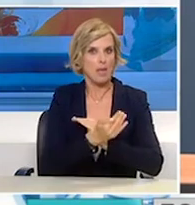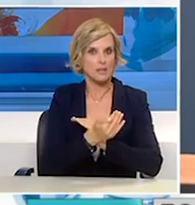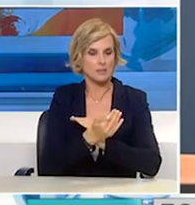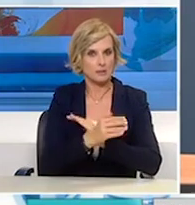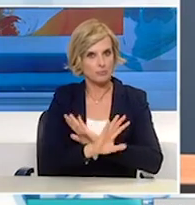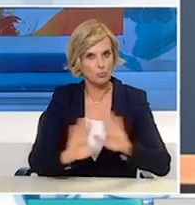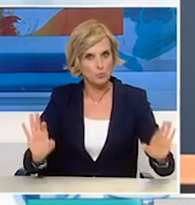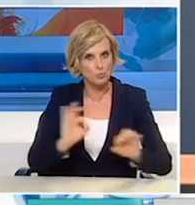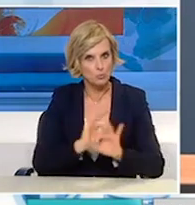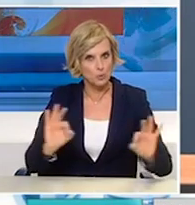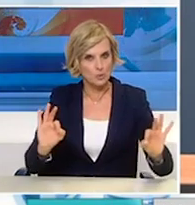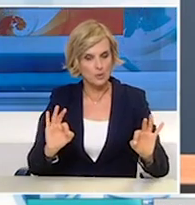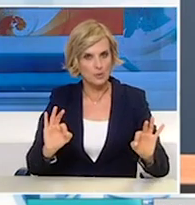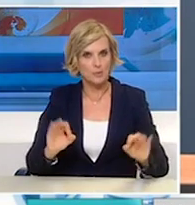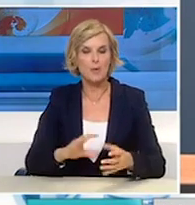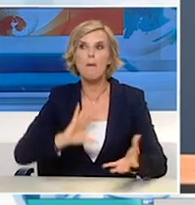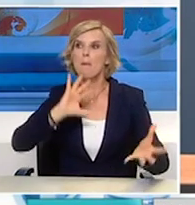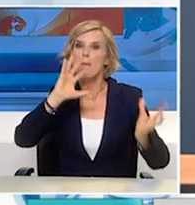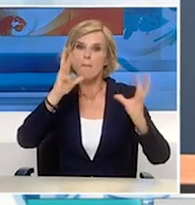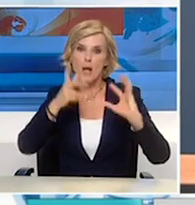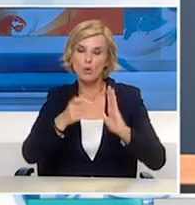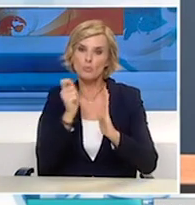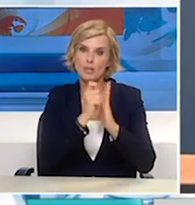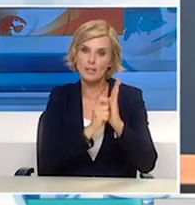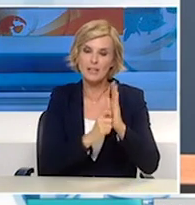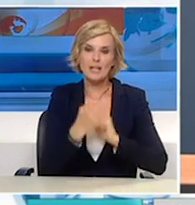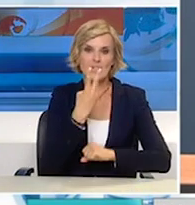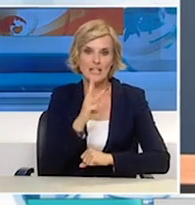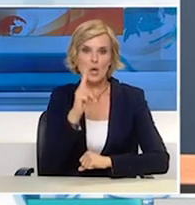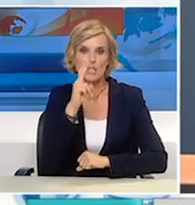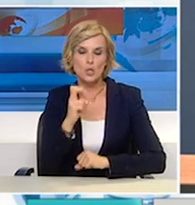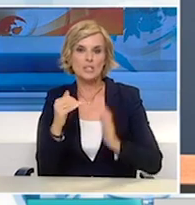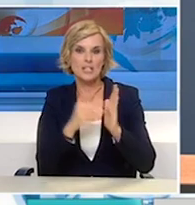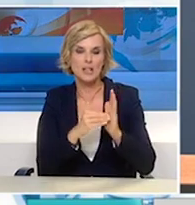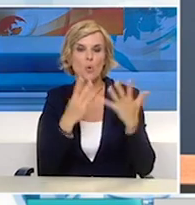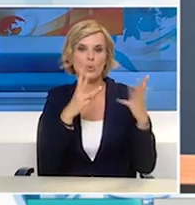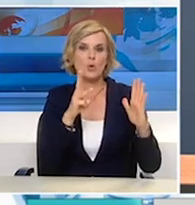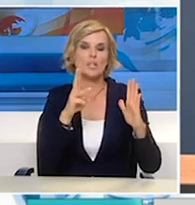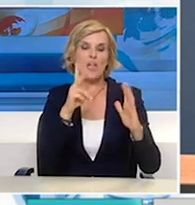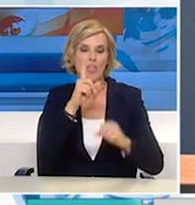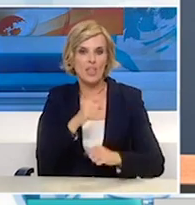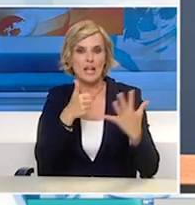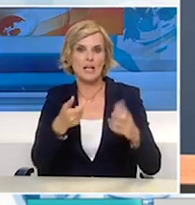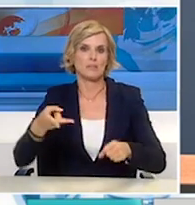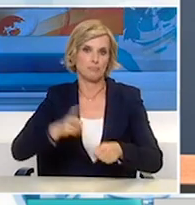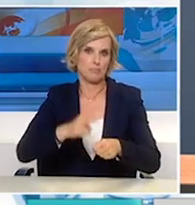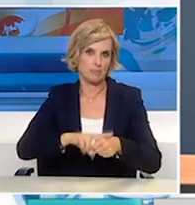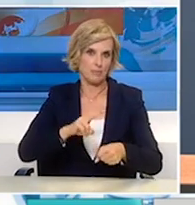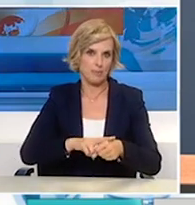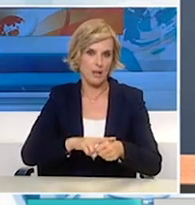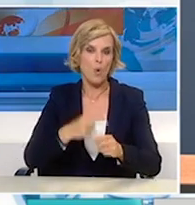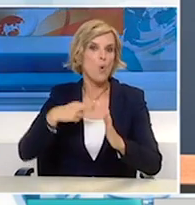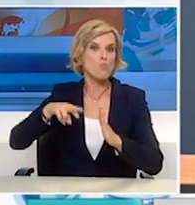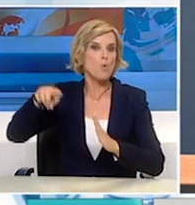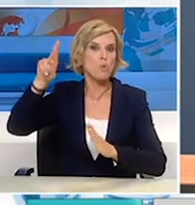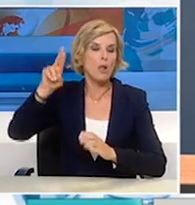από τον ιό. Παγκόσμια έχουν καταγραφεί 320.816 θάνατοι, με περισσότερους από τους μισούς στην Ευρωπαϊκή